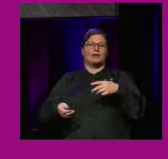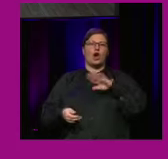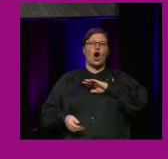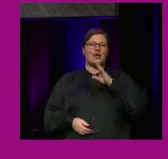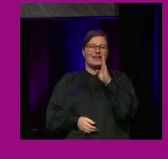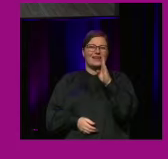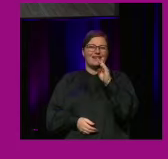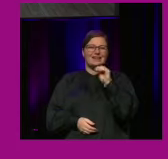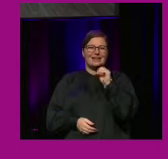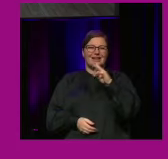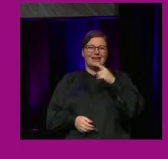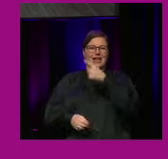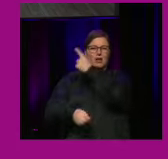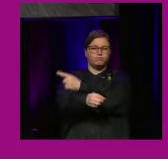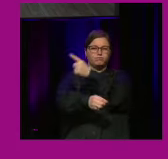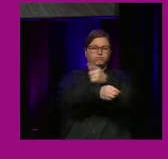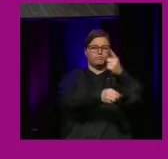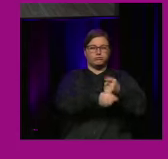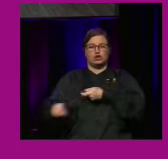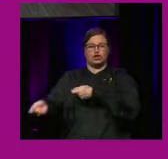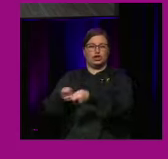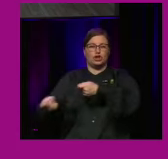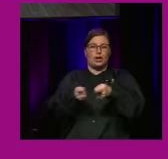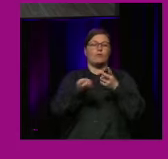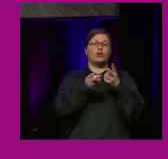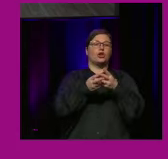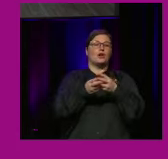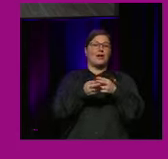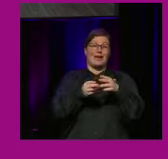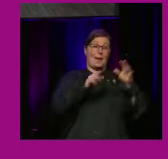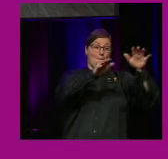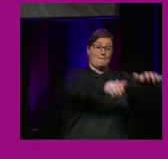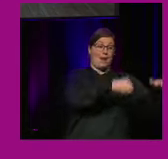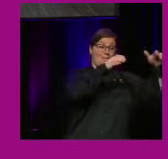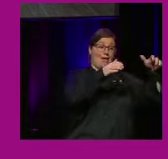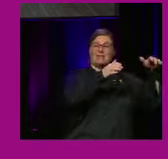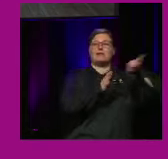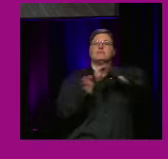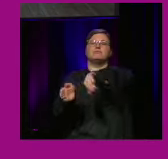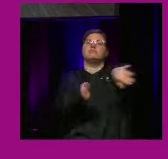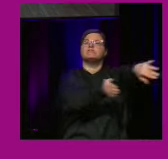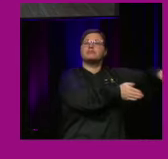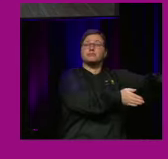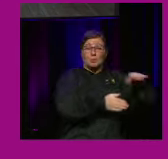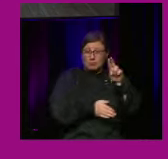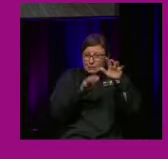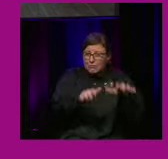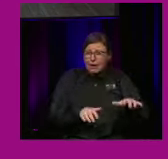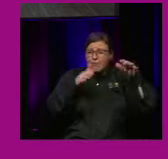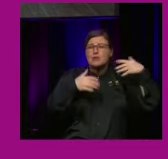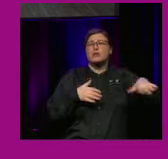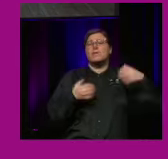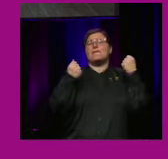Man rundar alltså parlamentet, och ett parlament är ju då helt centralt i en demokrati.